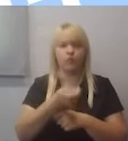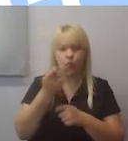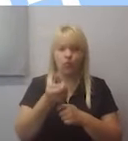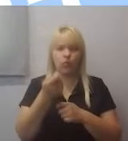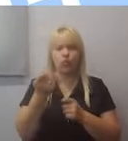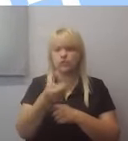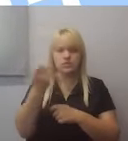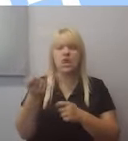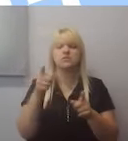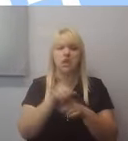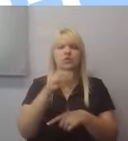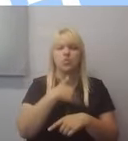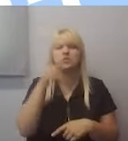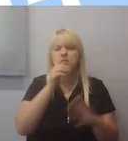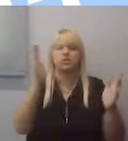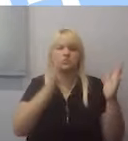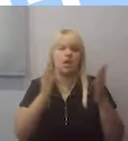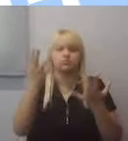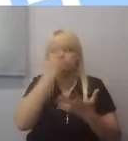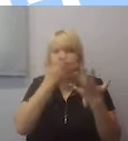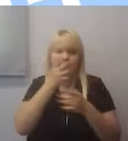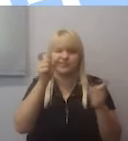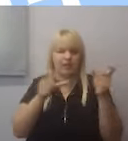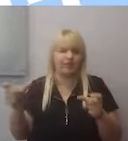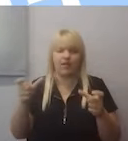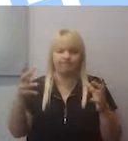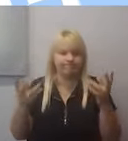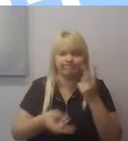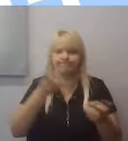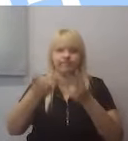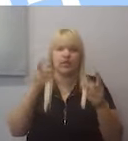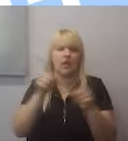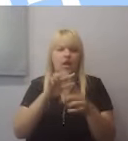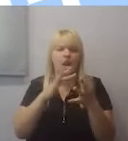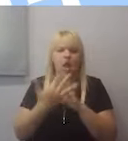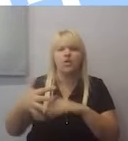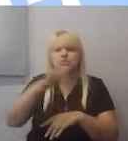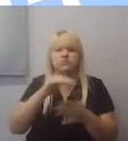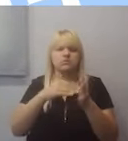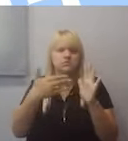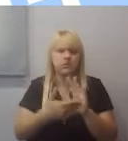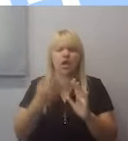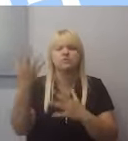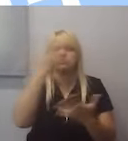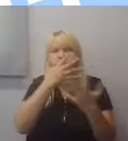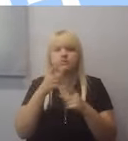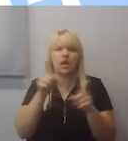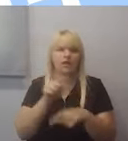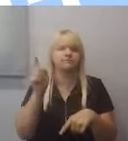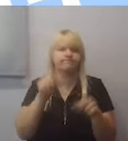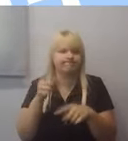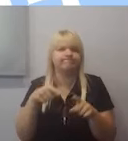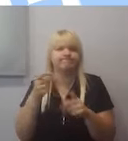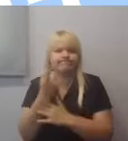un un tā dezorientācija lauka apstākļos nu apvidū ir ik pa laikam mums ir bet tādi notiek arī krīzes